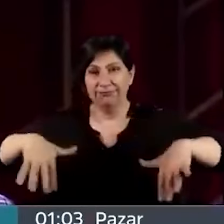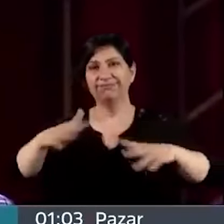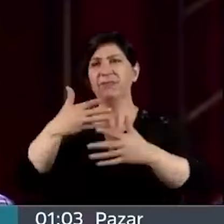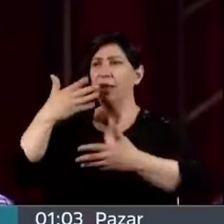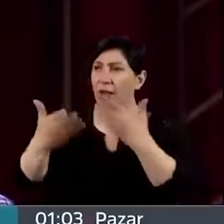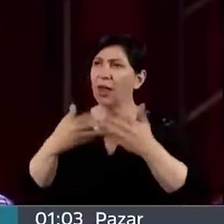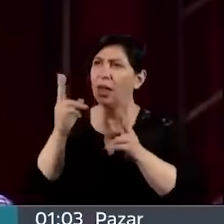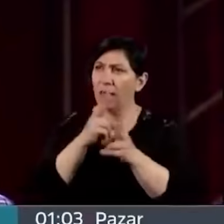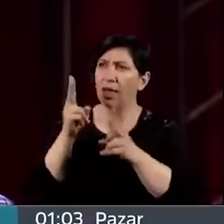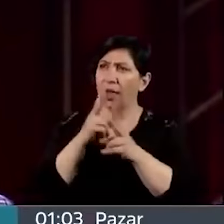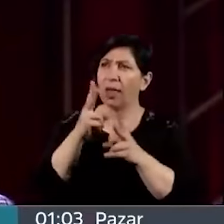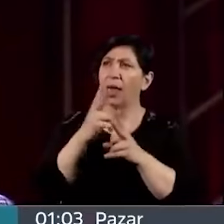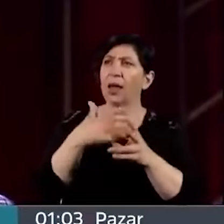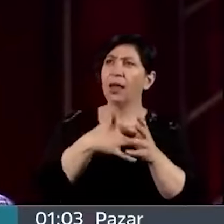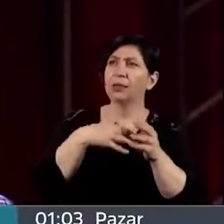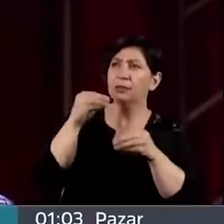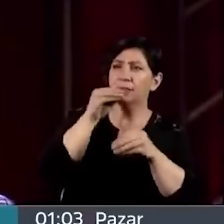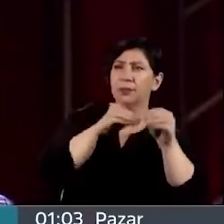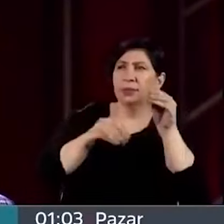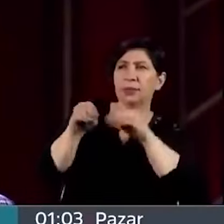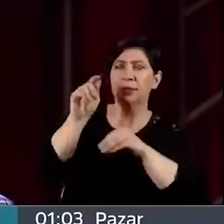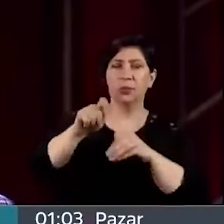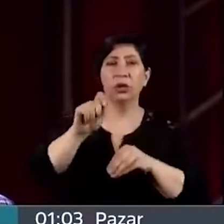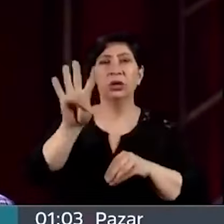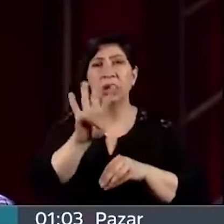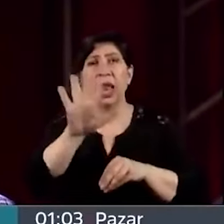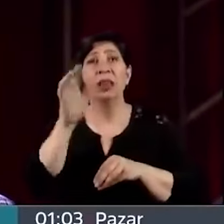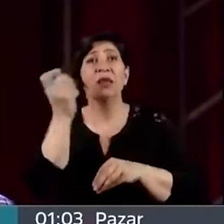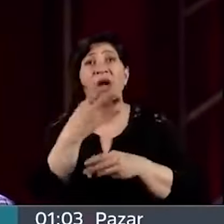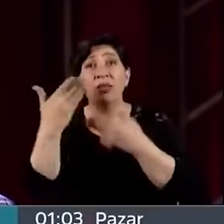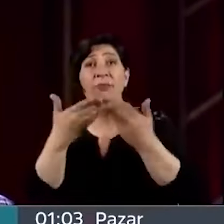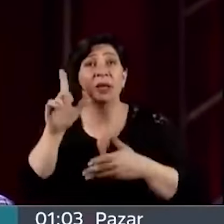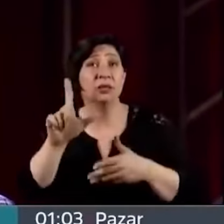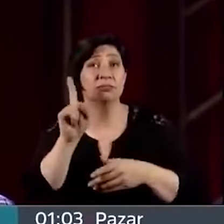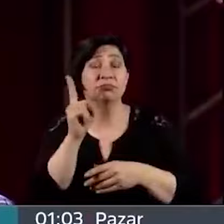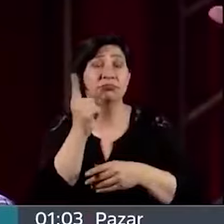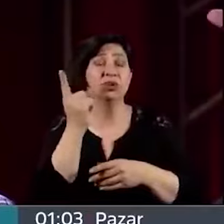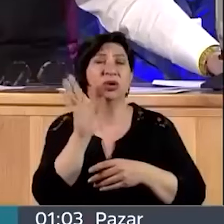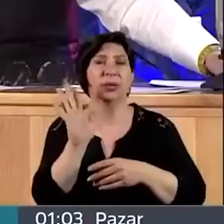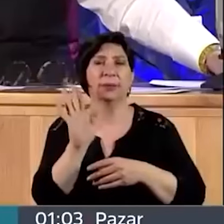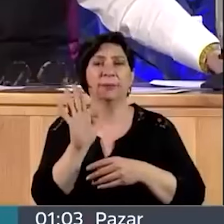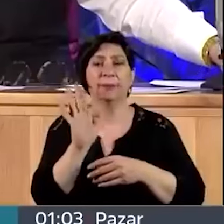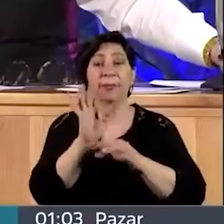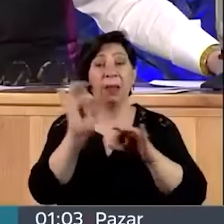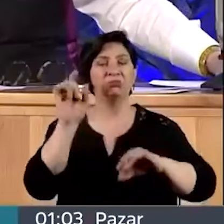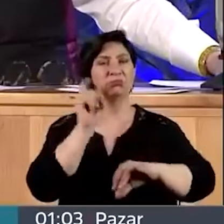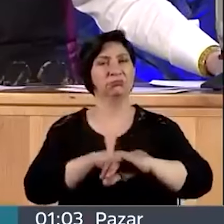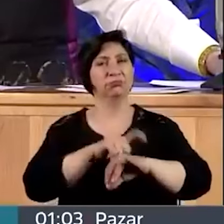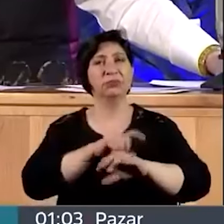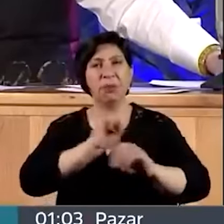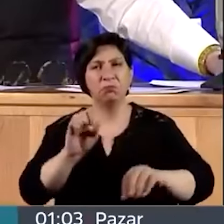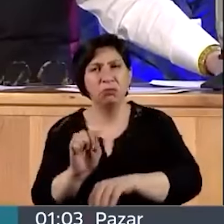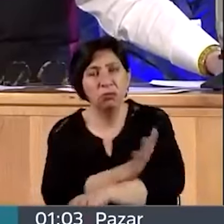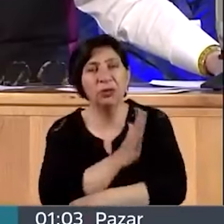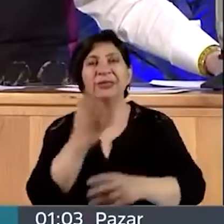göre göre sen onu şekillendiriyorsun. Hmm. Belki de 40-50 kere anlatmak lazım bir hikayenin oturması için. Tam timingi ve tam